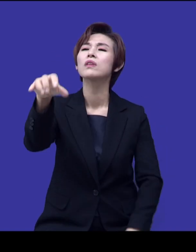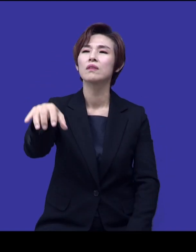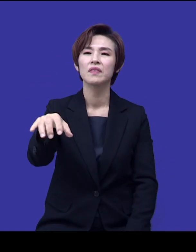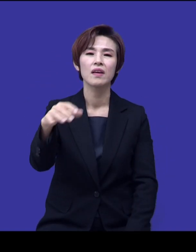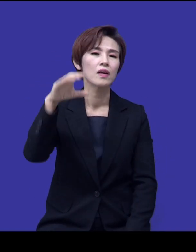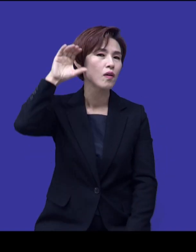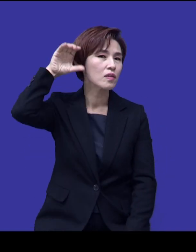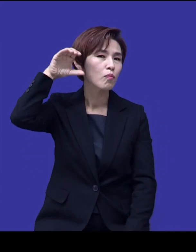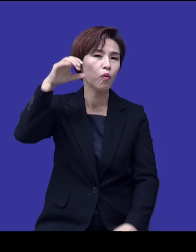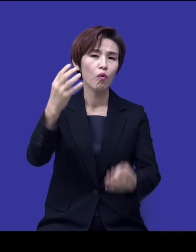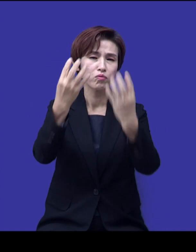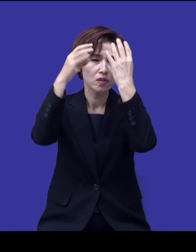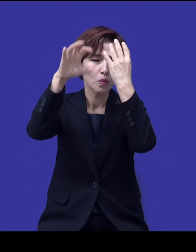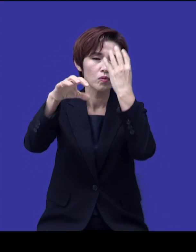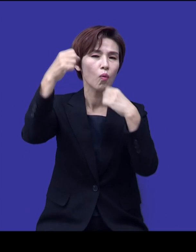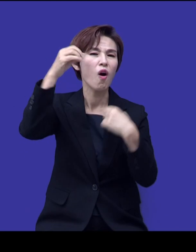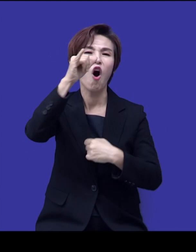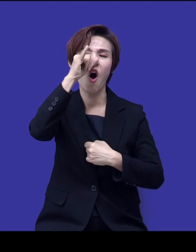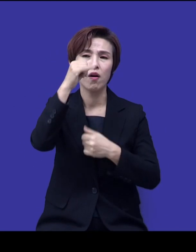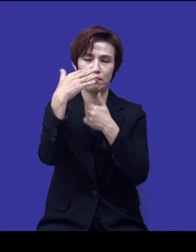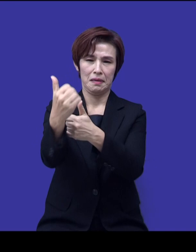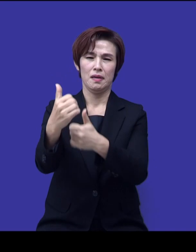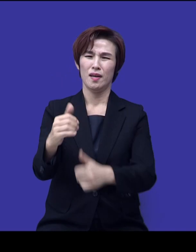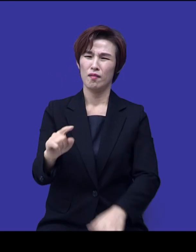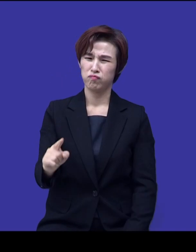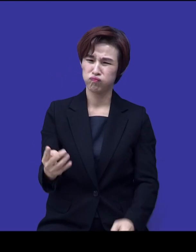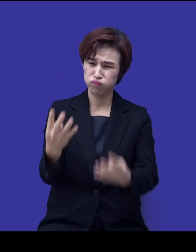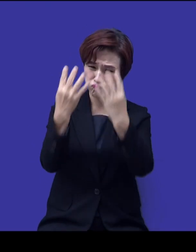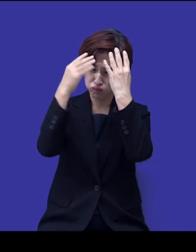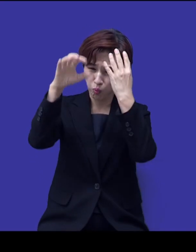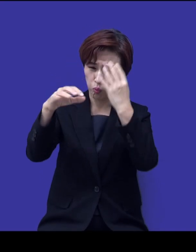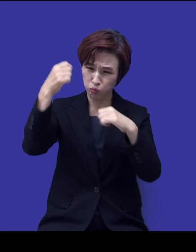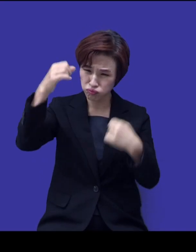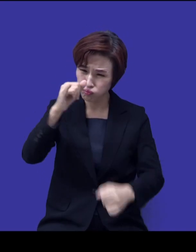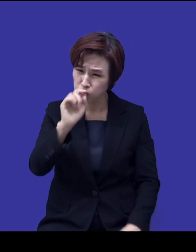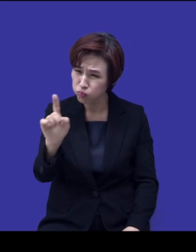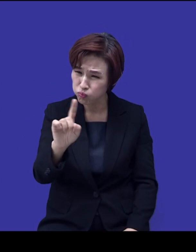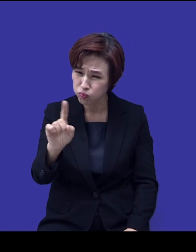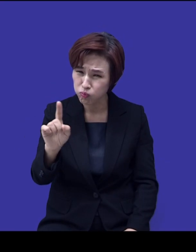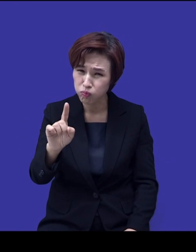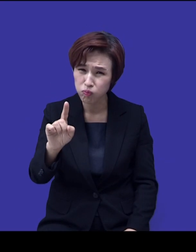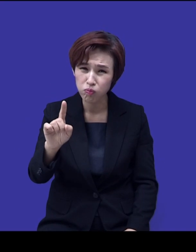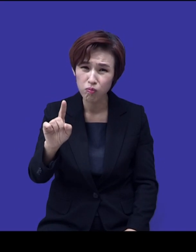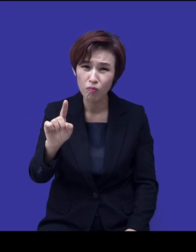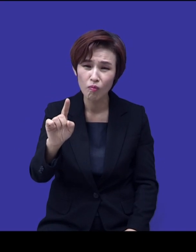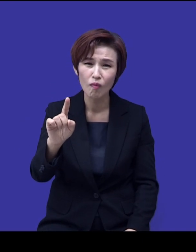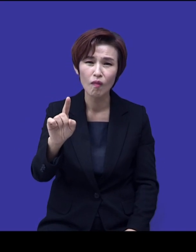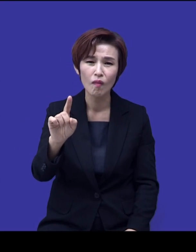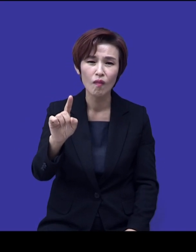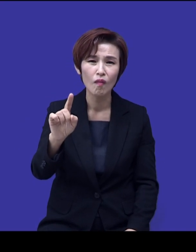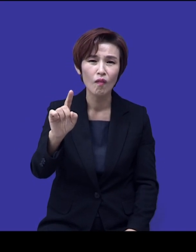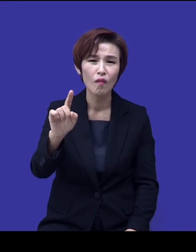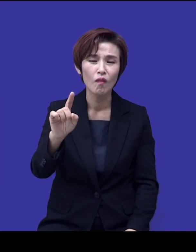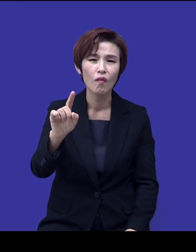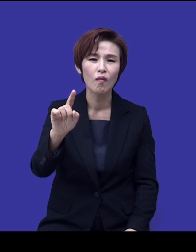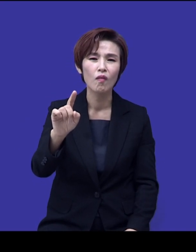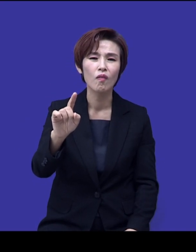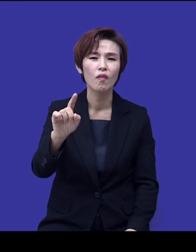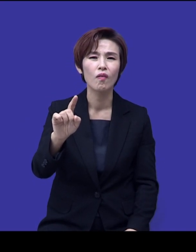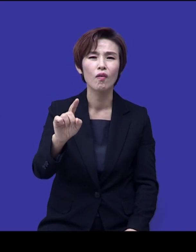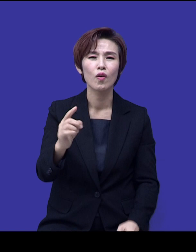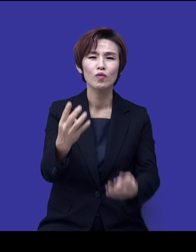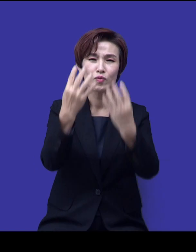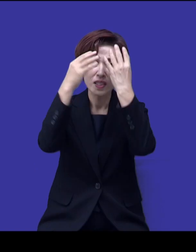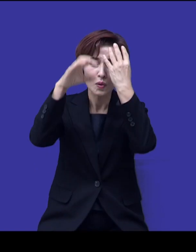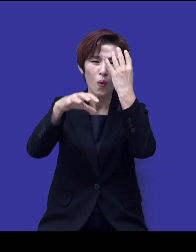영등포 구치소에서 한대요. 희한하다. 무슨 구치소에서 공연을 하냐. 영등포 구치소에서 네. 공연을 한다고요? 네. 구치소 공연장이 얼마나